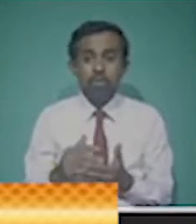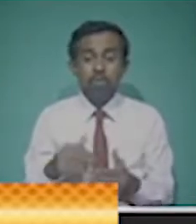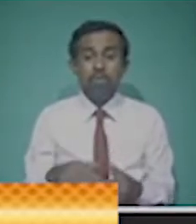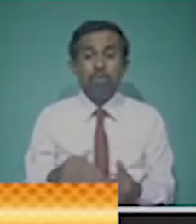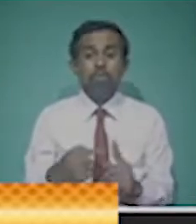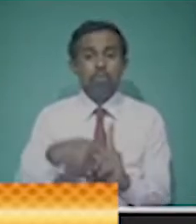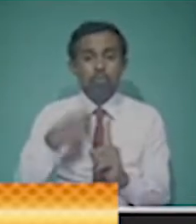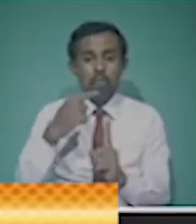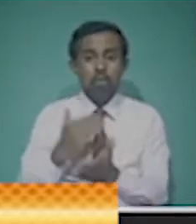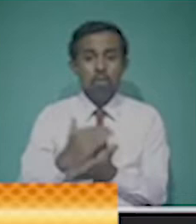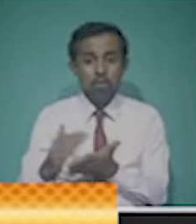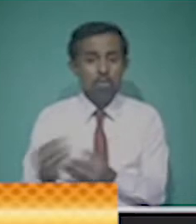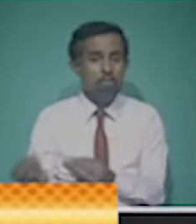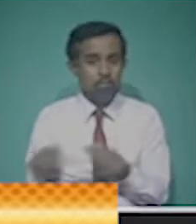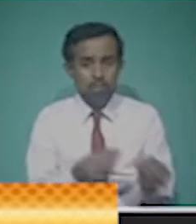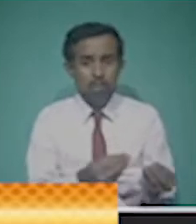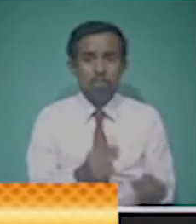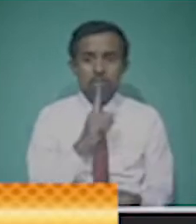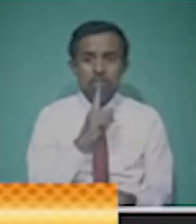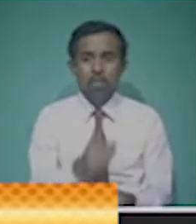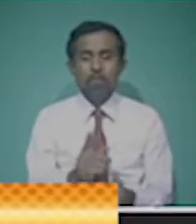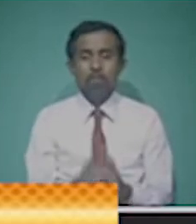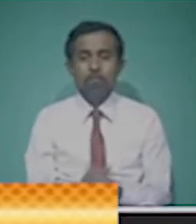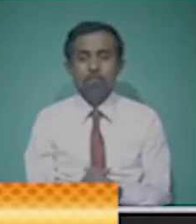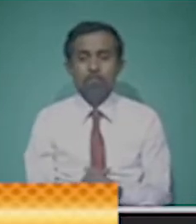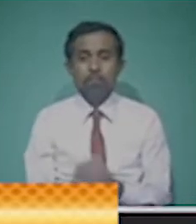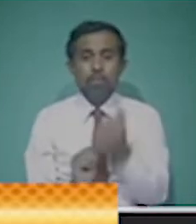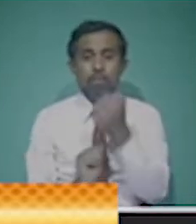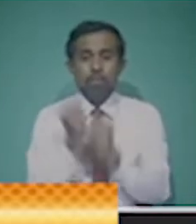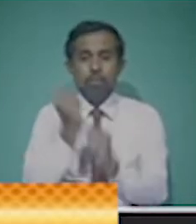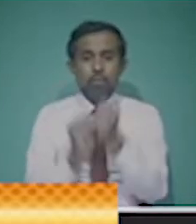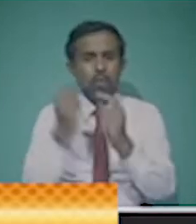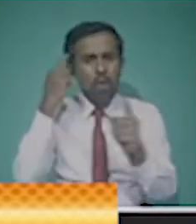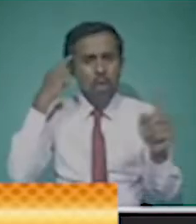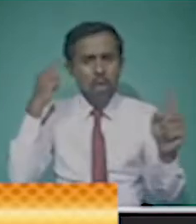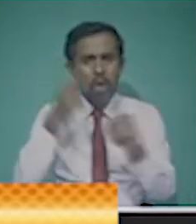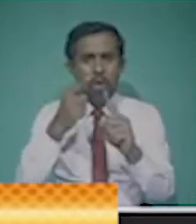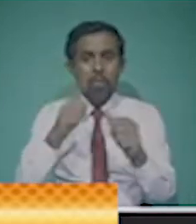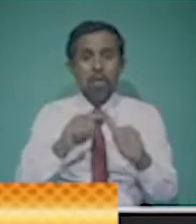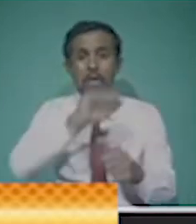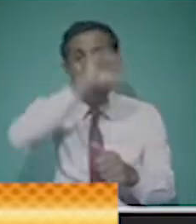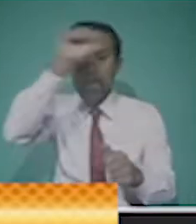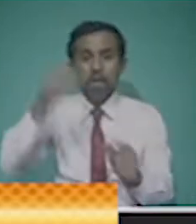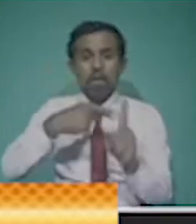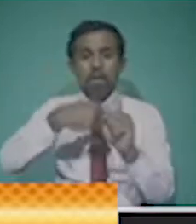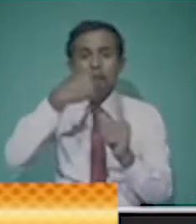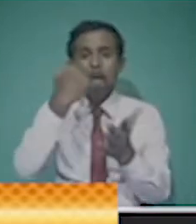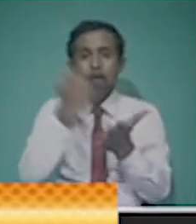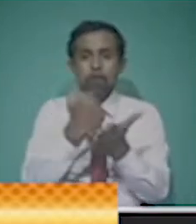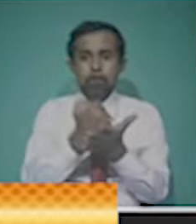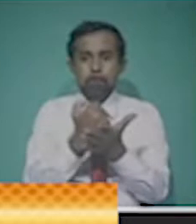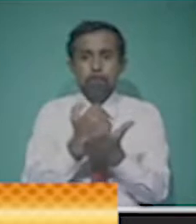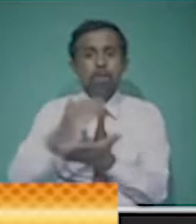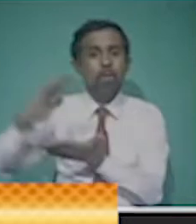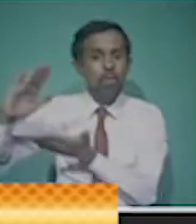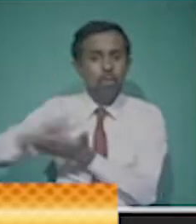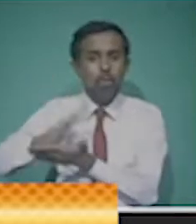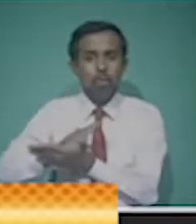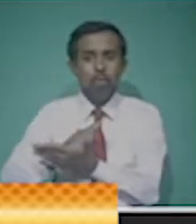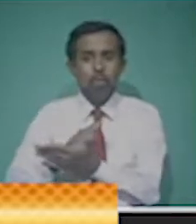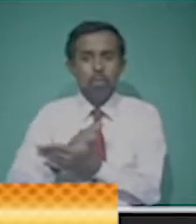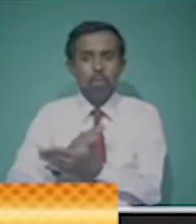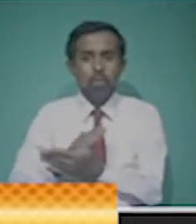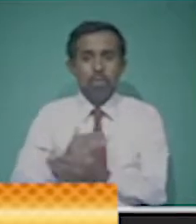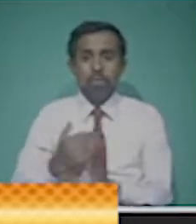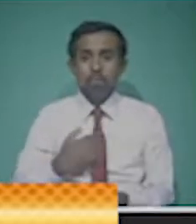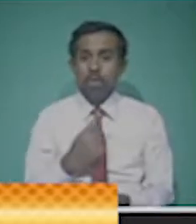kerana production ni kan kerana kita kerja kerja. Mesti me samudhi sambandha bah Asian Development Bank ni, Asian Sambandha Bank itu udah kerana ni mau thalle kerana ni pa